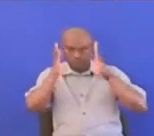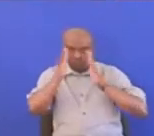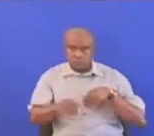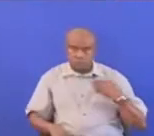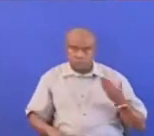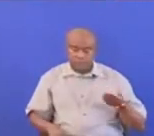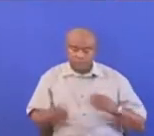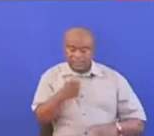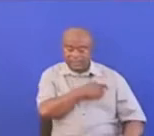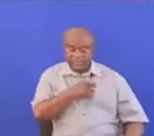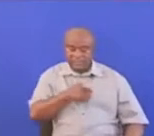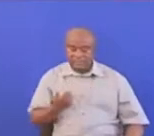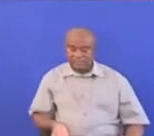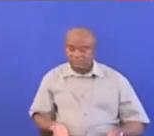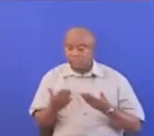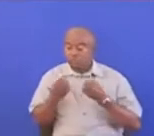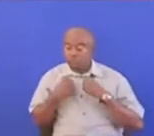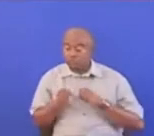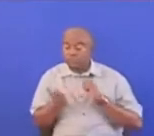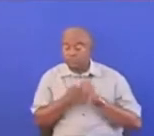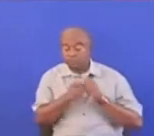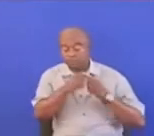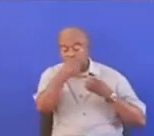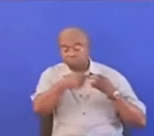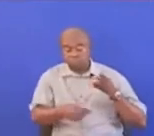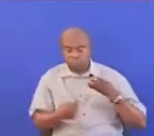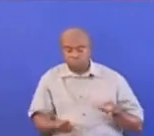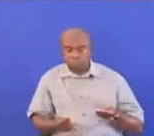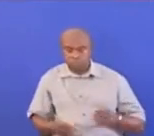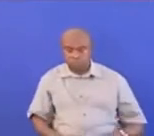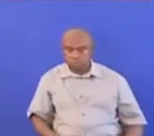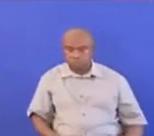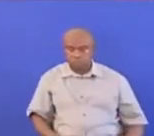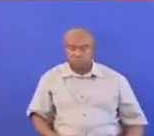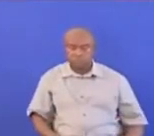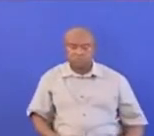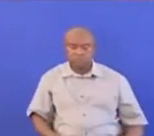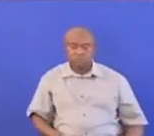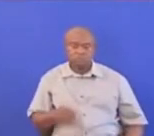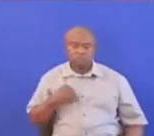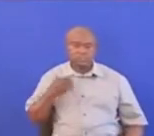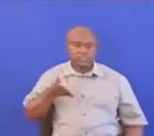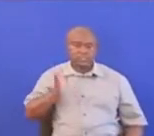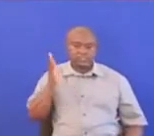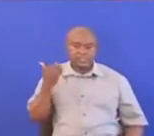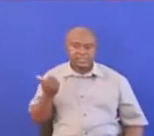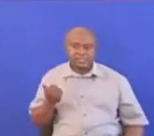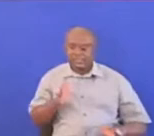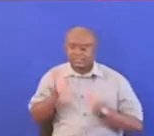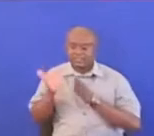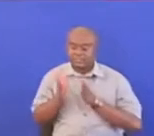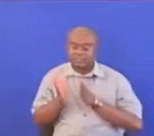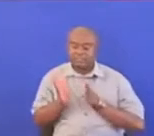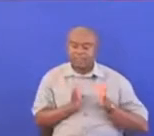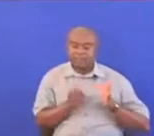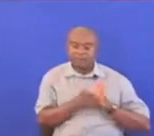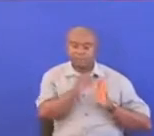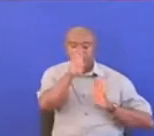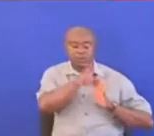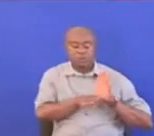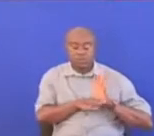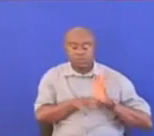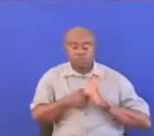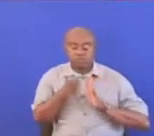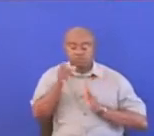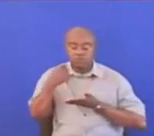Mheshimiwa Rais kwa kutekeleza haya yafuatayo. Ombi la kwanza, serikali itayarishe mipango na utaratibu wa